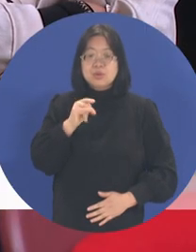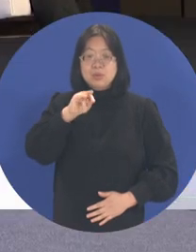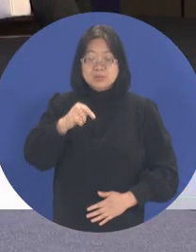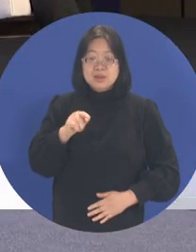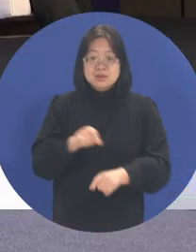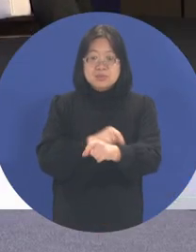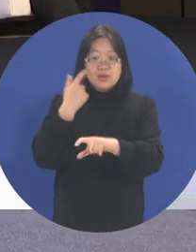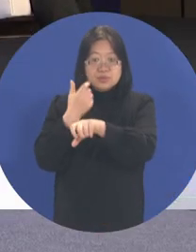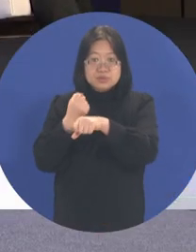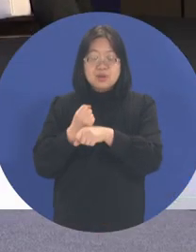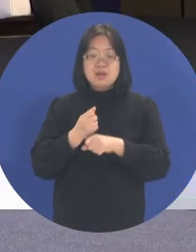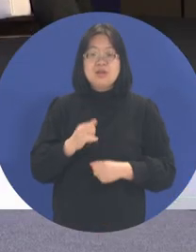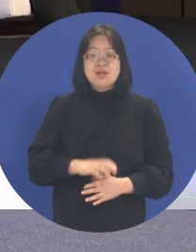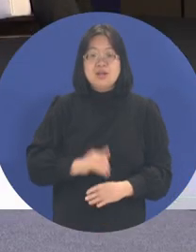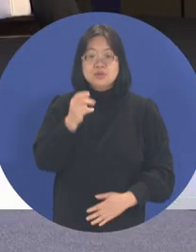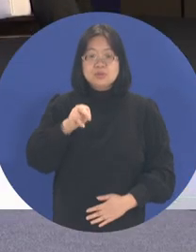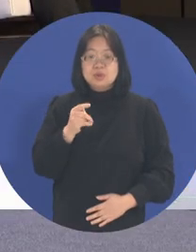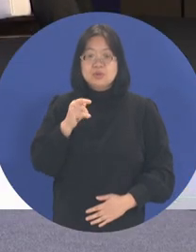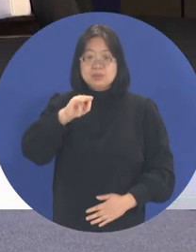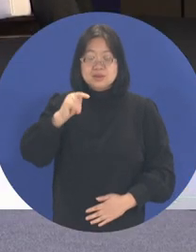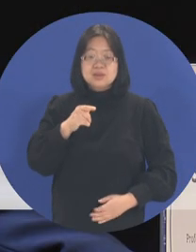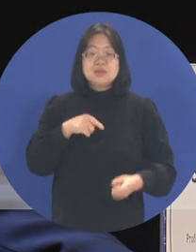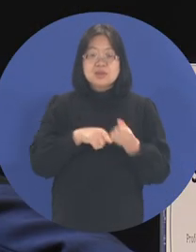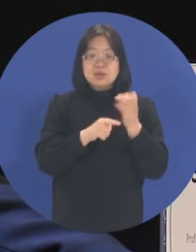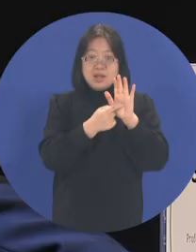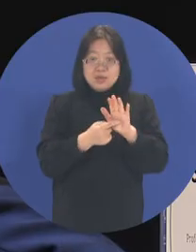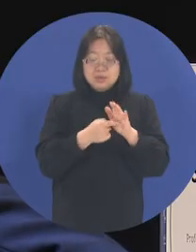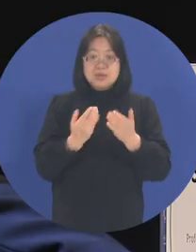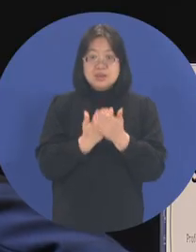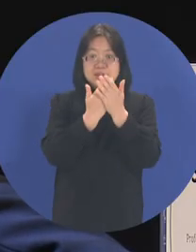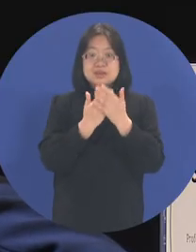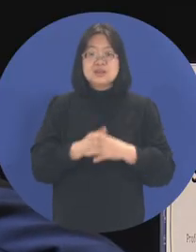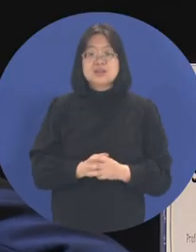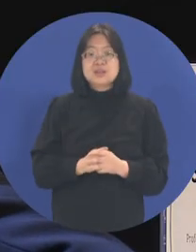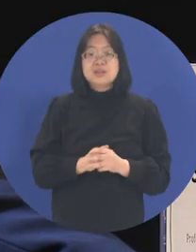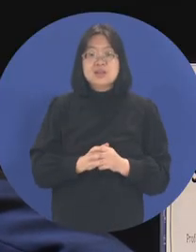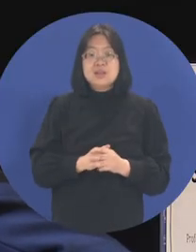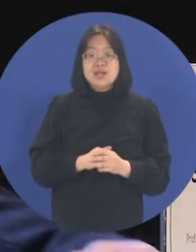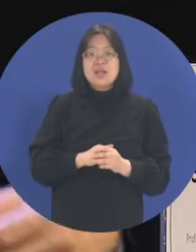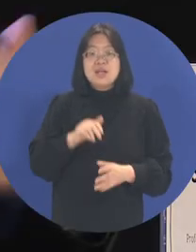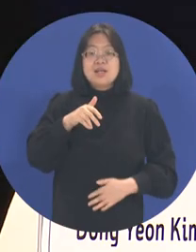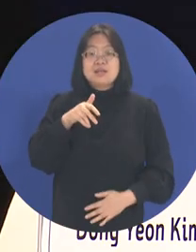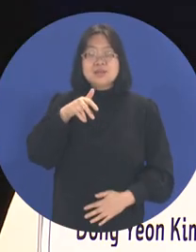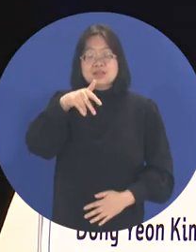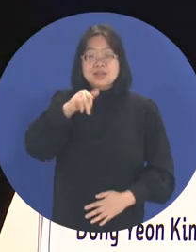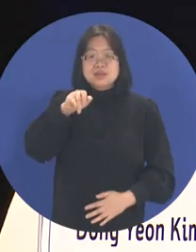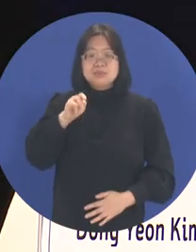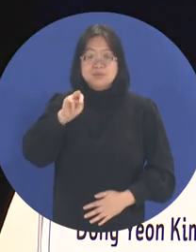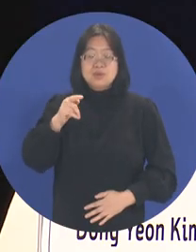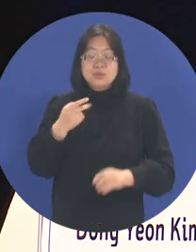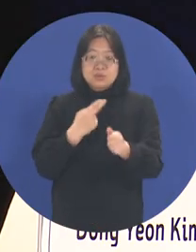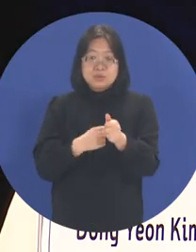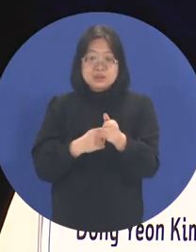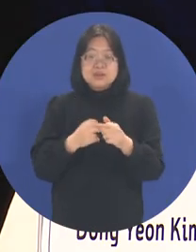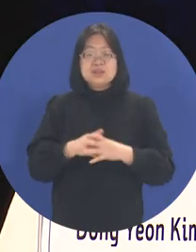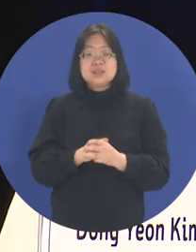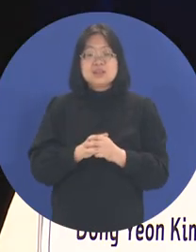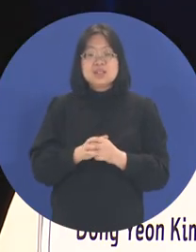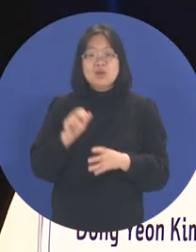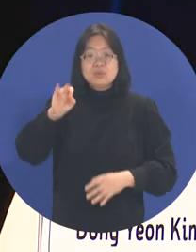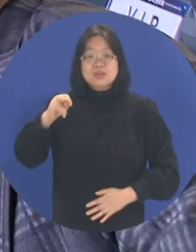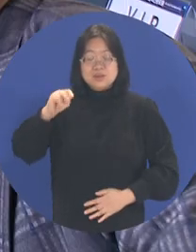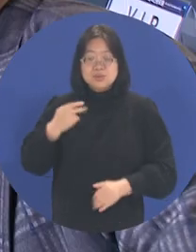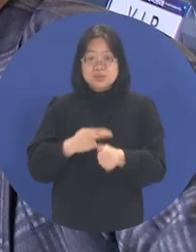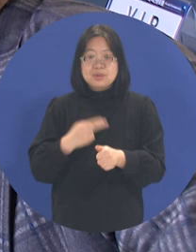휴머노믹스를 정의하고 발전시킨 체프만 대학교 바트 윌슨 교수가 머리를 맞댔습니다. 특히 러셀 교수는 AI와